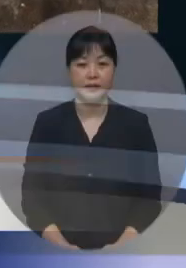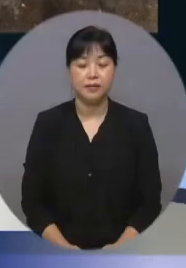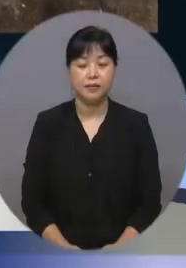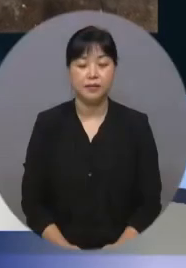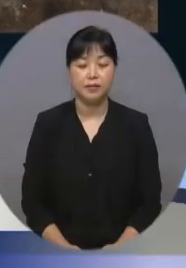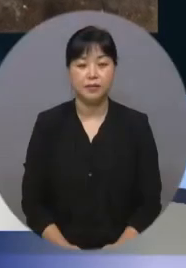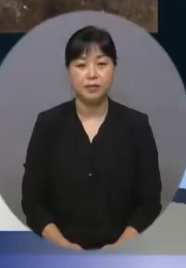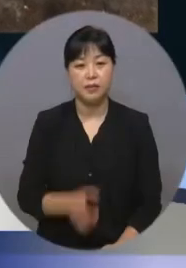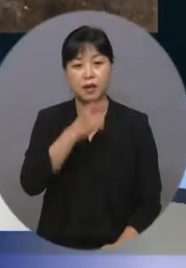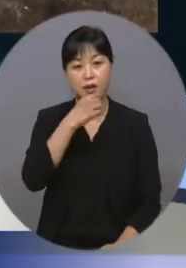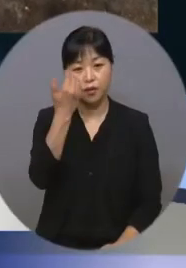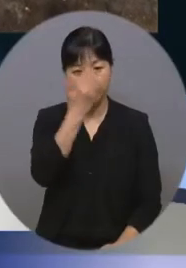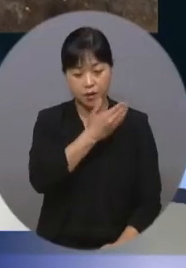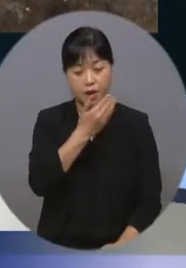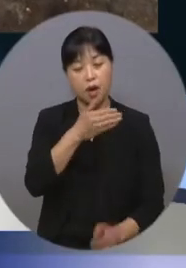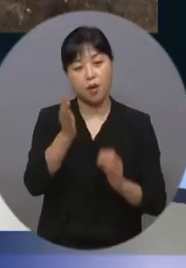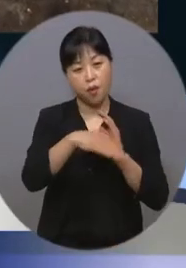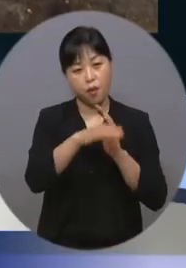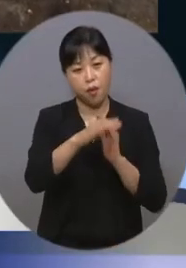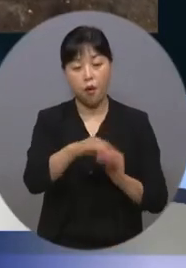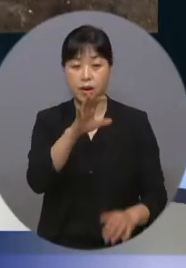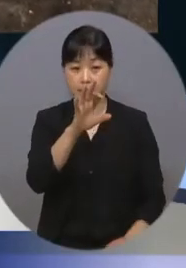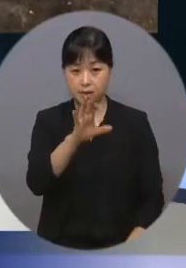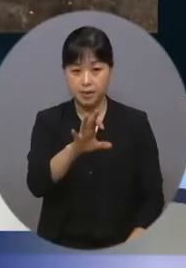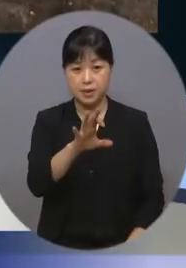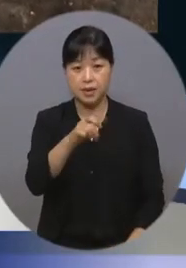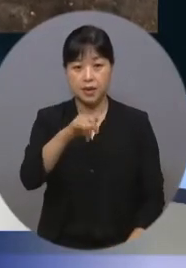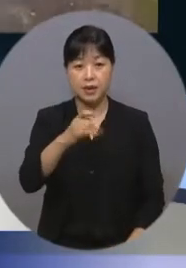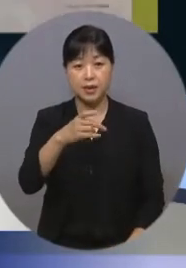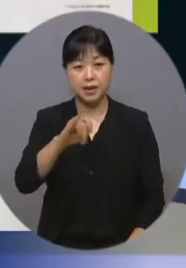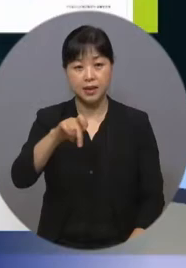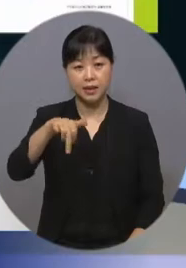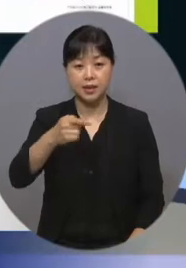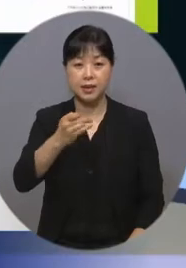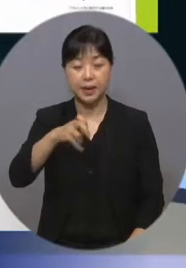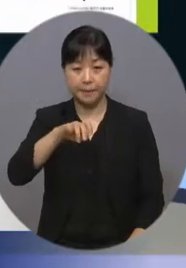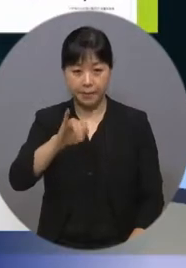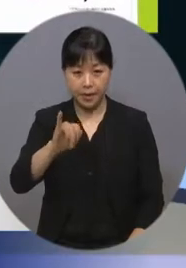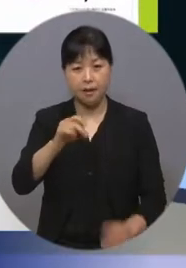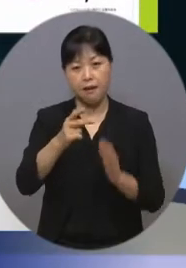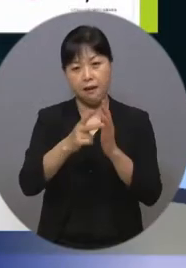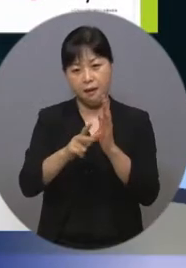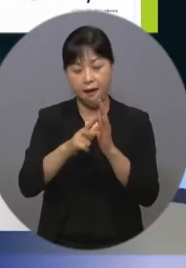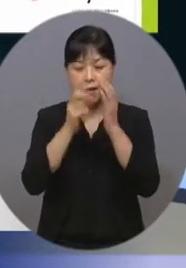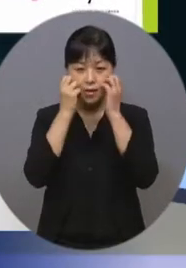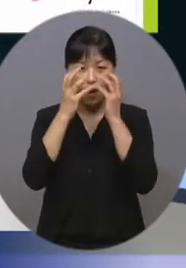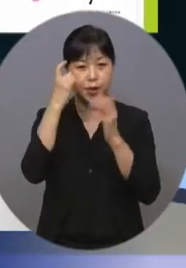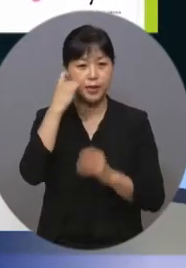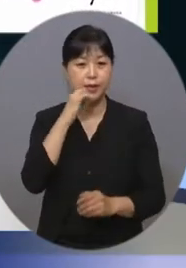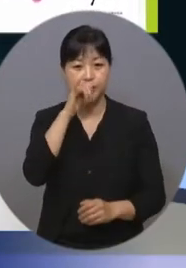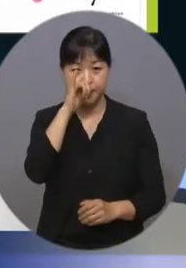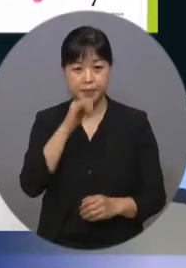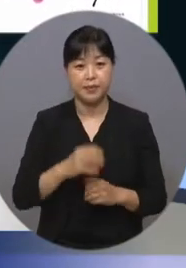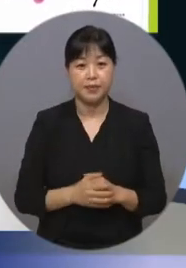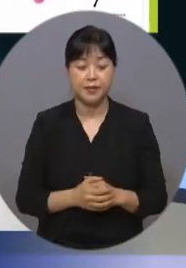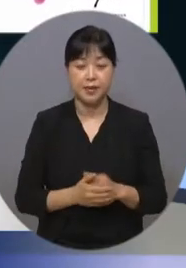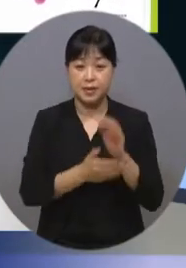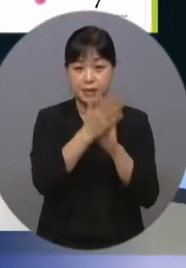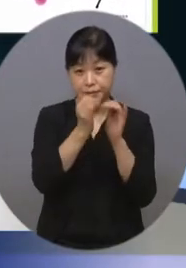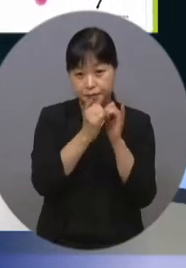전남 여수시의 공공화장실이 캘리그라피 작품을 만나 새 옷으로 갈아입었습니다. 시민들과 여수를